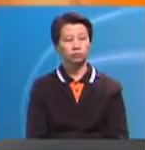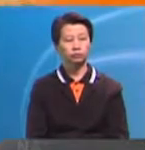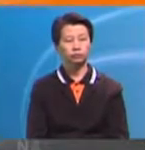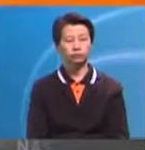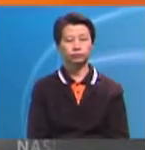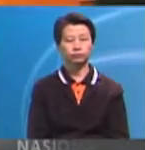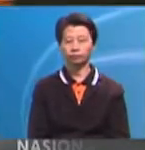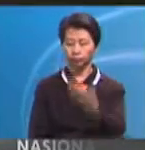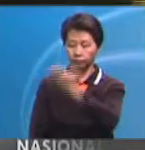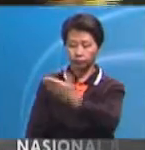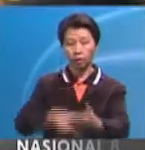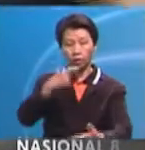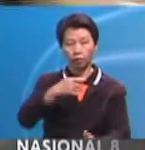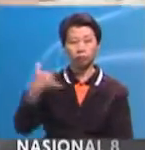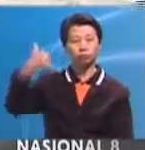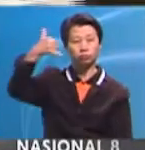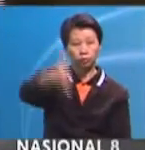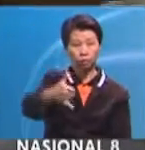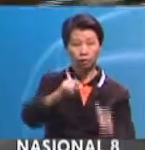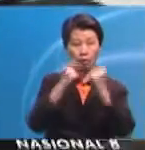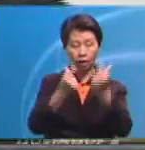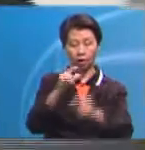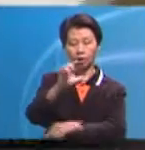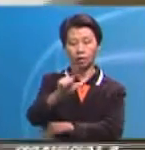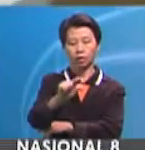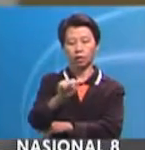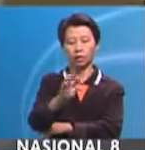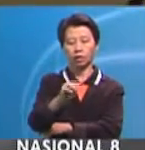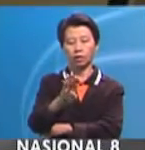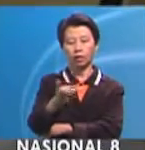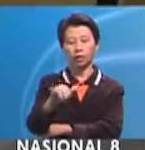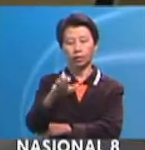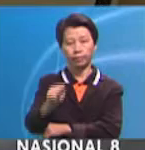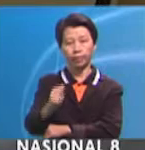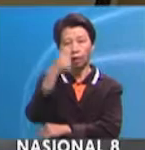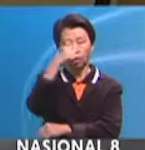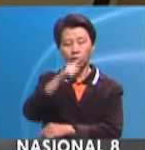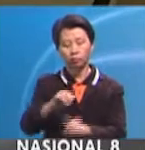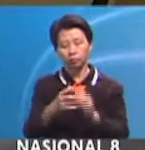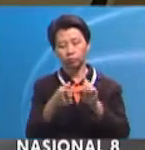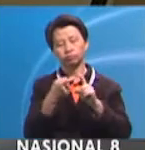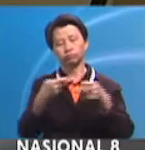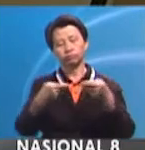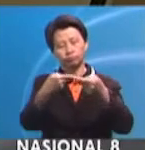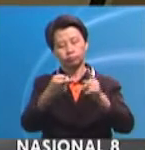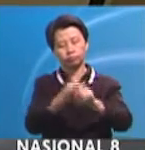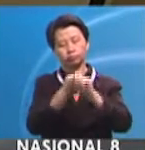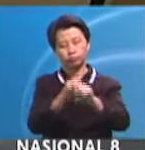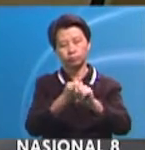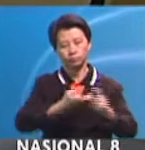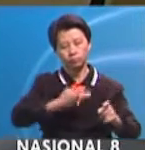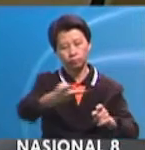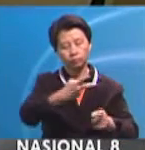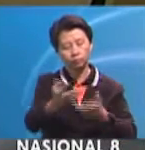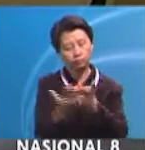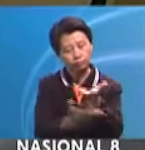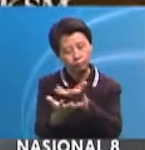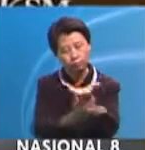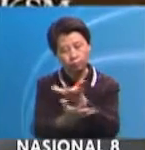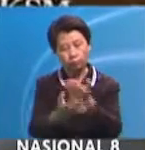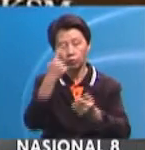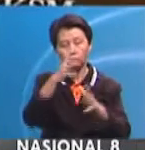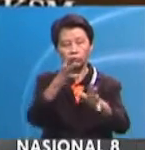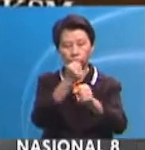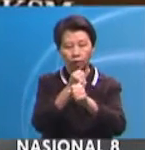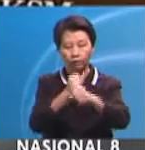menurut beliau kehadiran delegasi Gambir ke negara ini bukan saja untuk mengukuhkan hubungan dua hal tetapi juga untuk